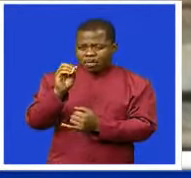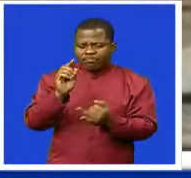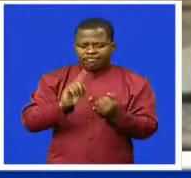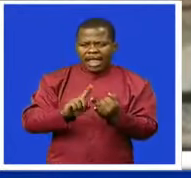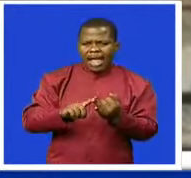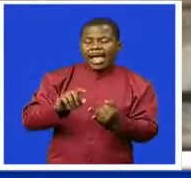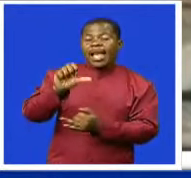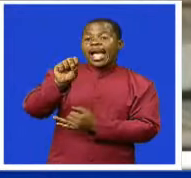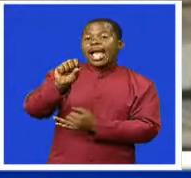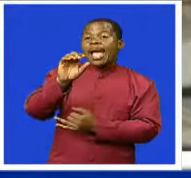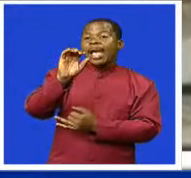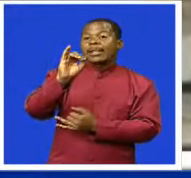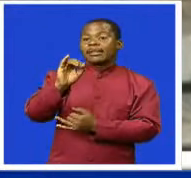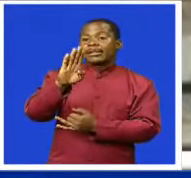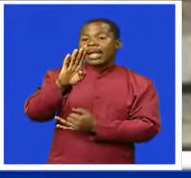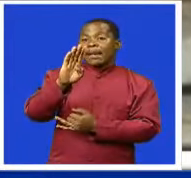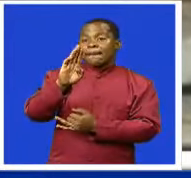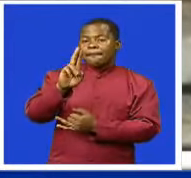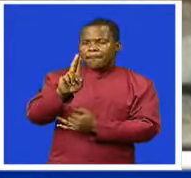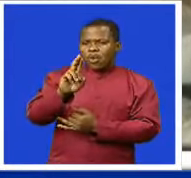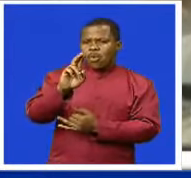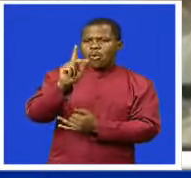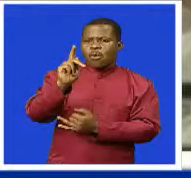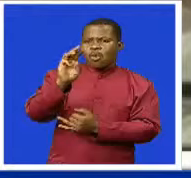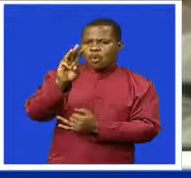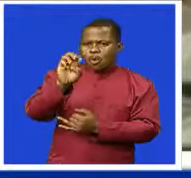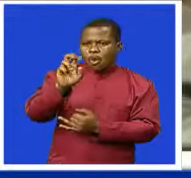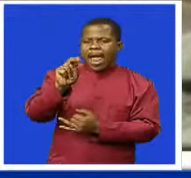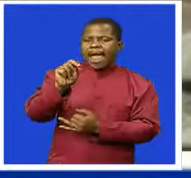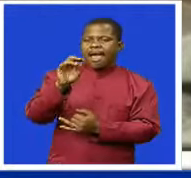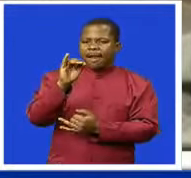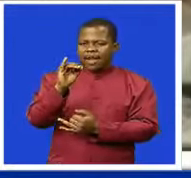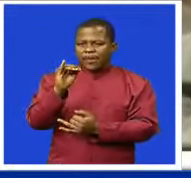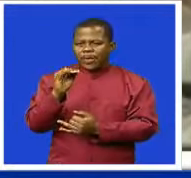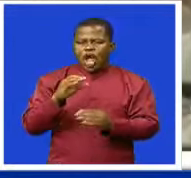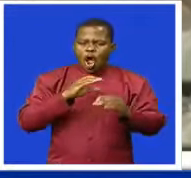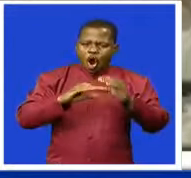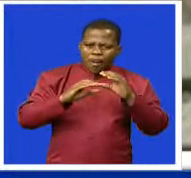esibukweni. Sihambe sikhulumisana abantu sikokelela ke imali leng